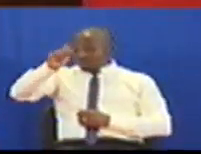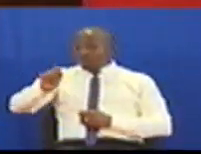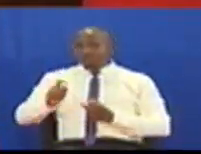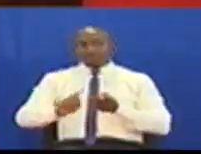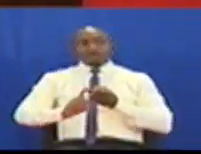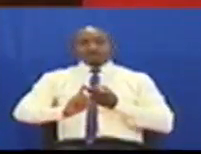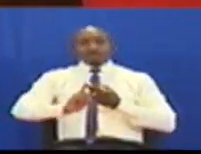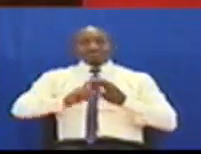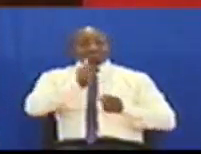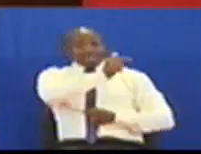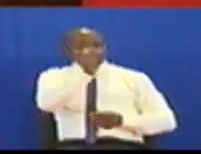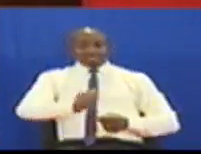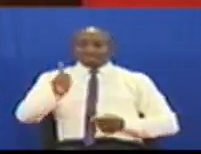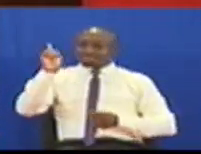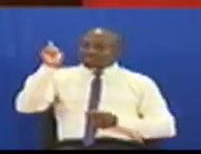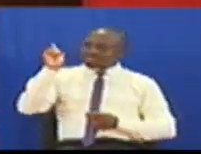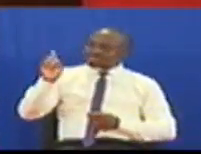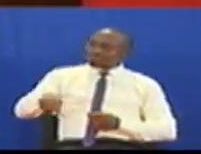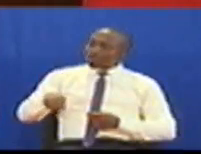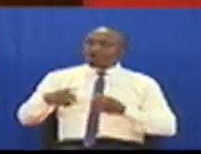Tanzania tunakata